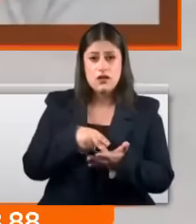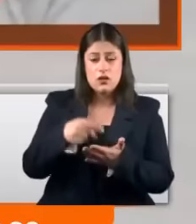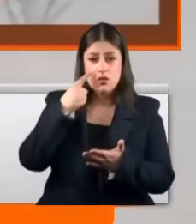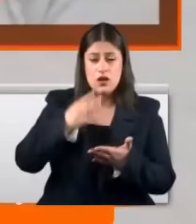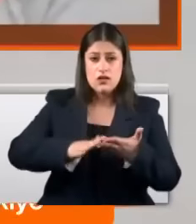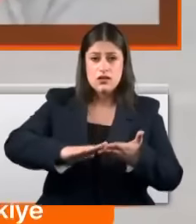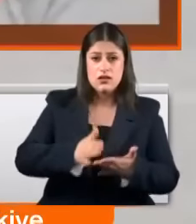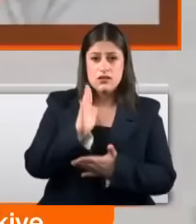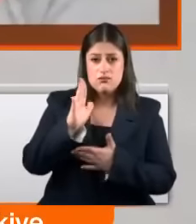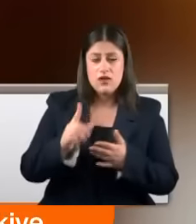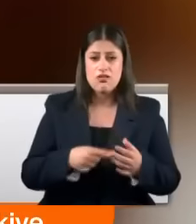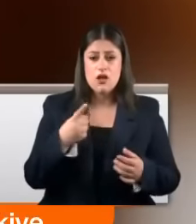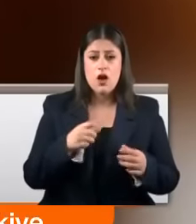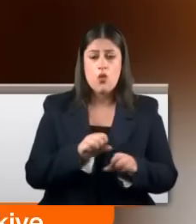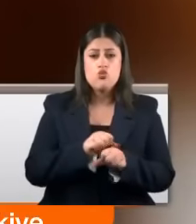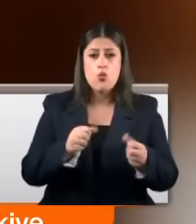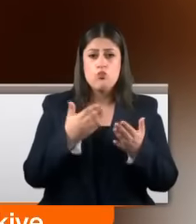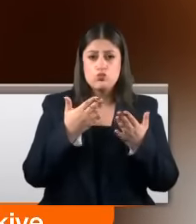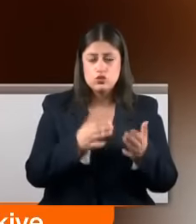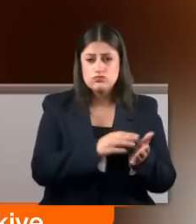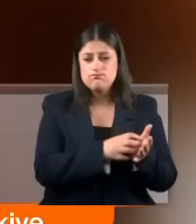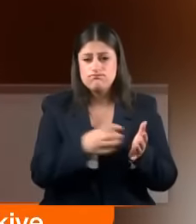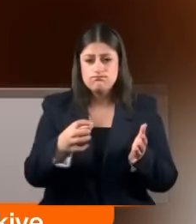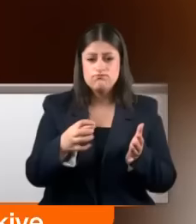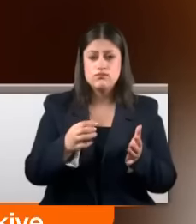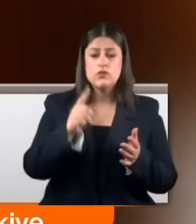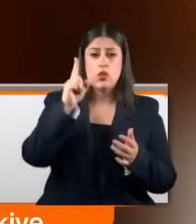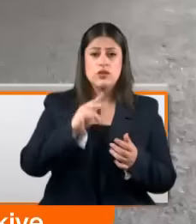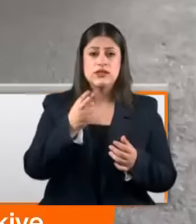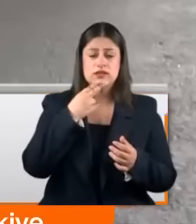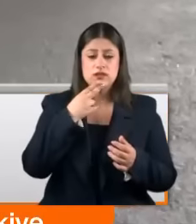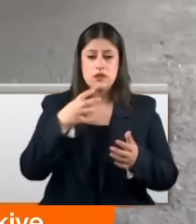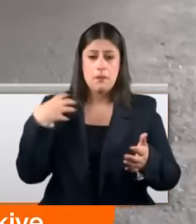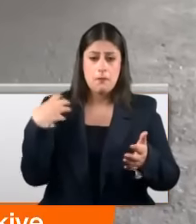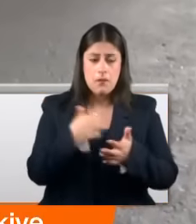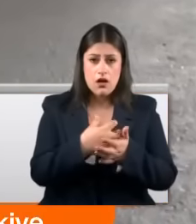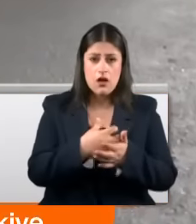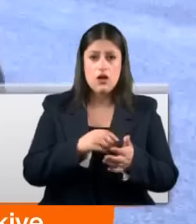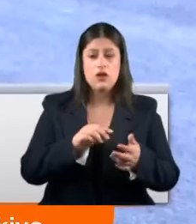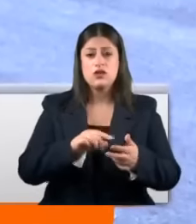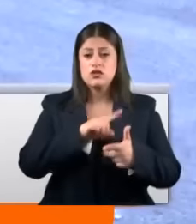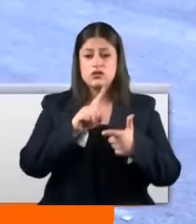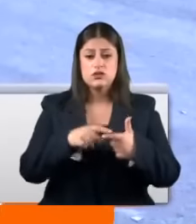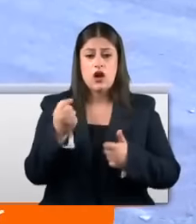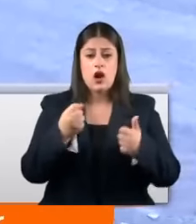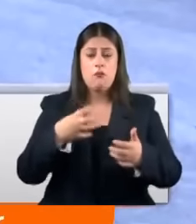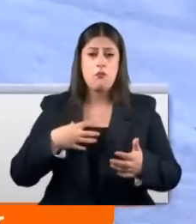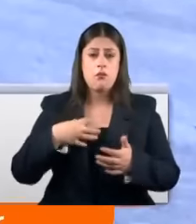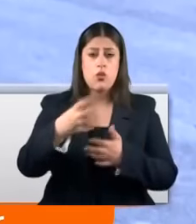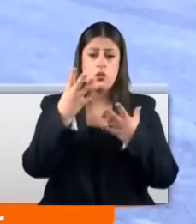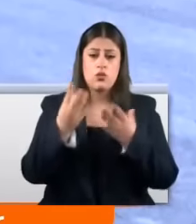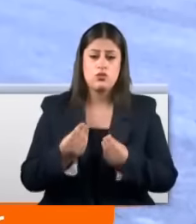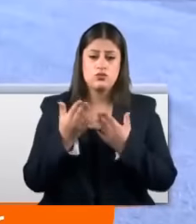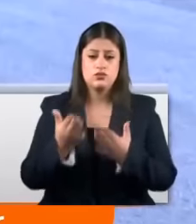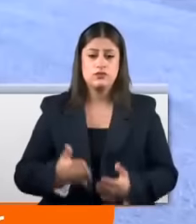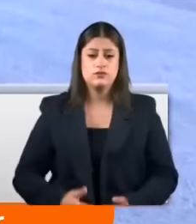tırın tekerleği koptu ve son sürat önce genç kıza ardından da bir servis aracına çarptı. Tam arkamı döndüm. Güm diye